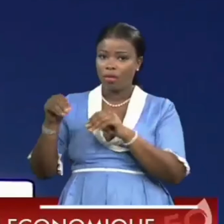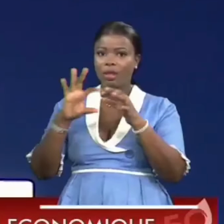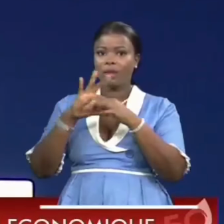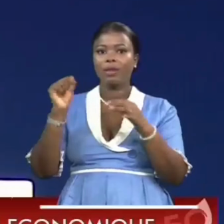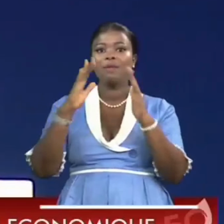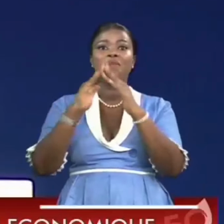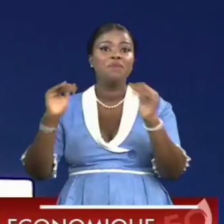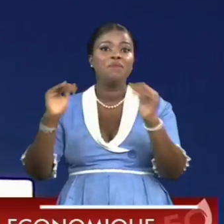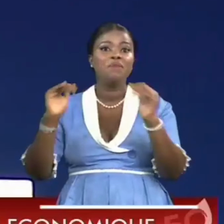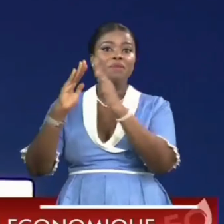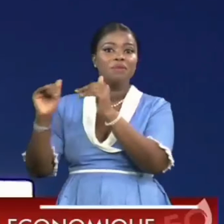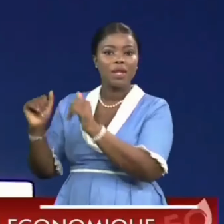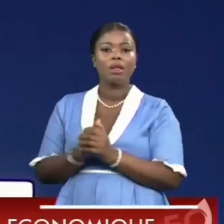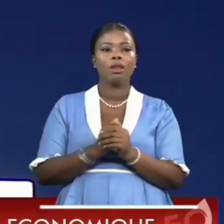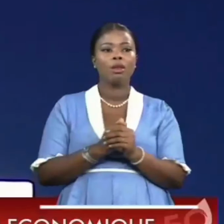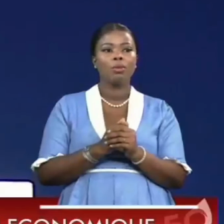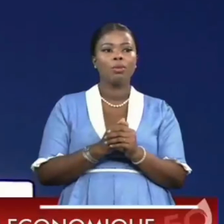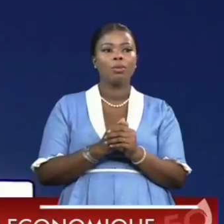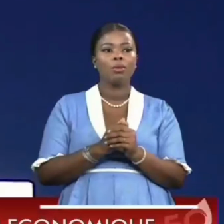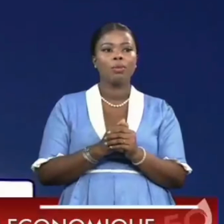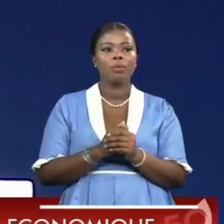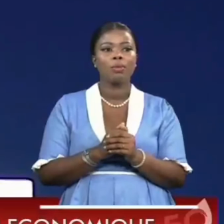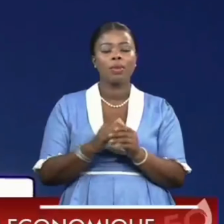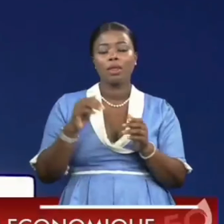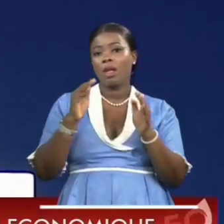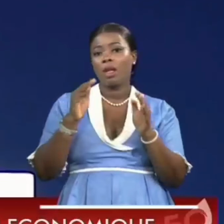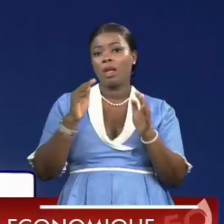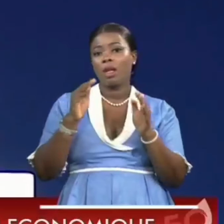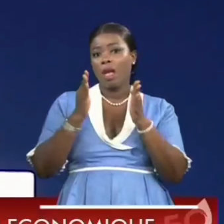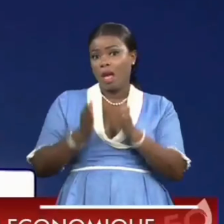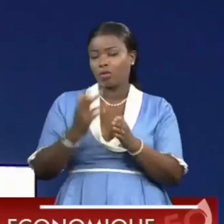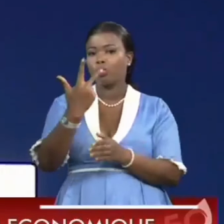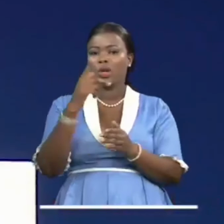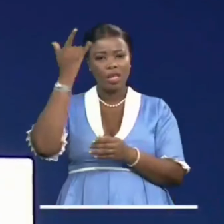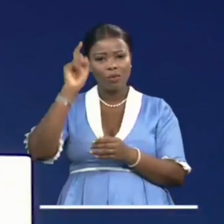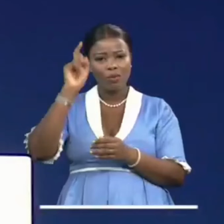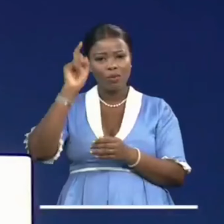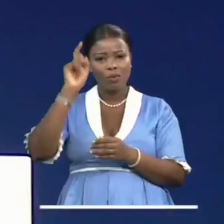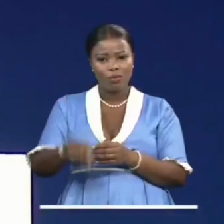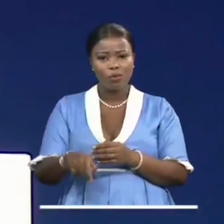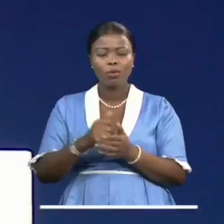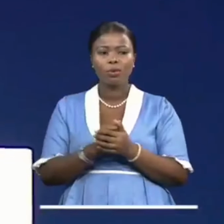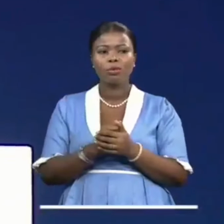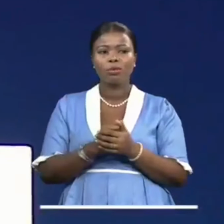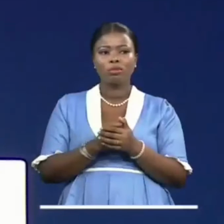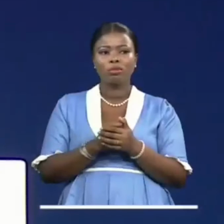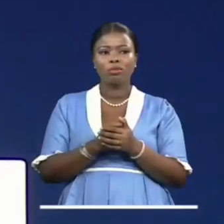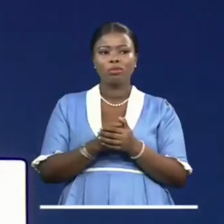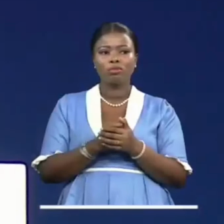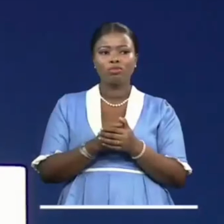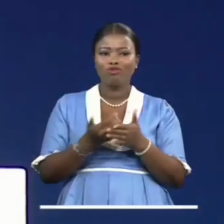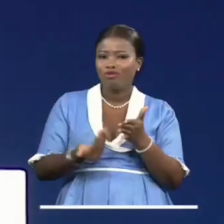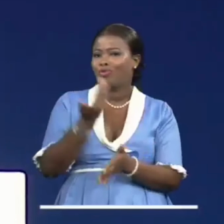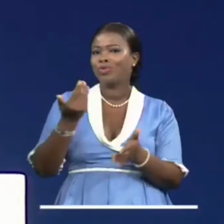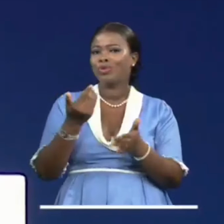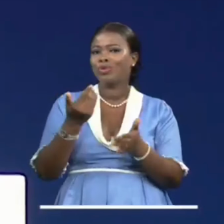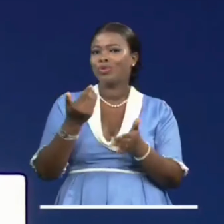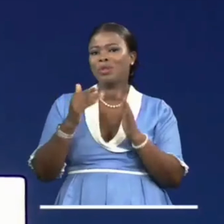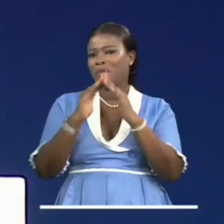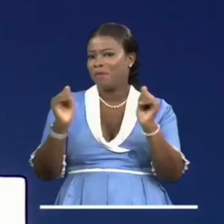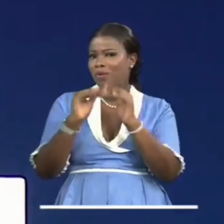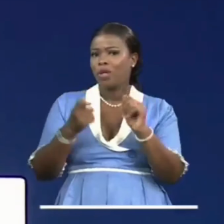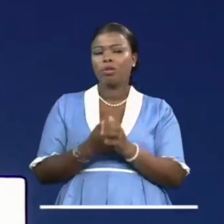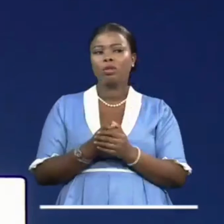fait le premier objectif stratégique de l'axe 3 il faut une urbanisation des villes pour pouvoir vraiment accueillir et c'est une tendance